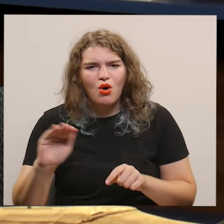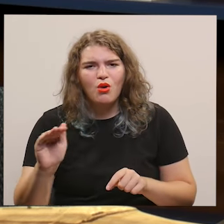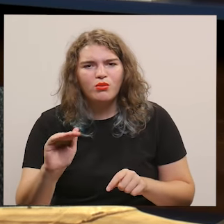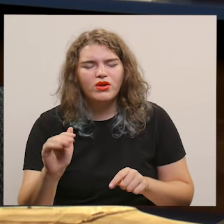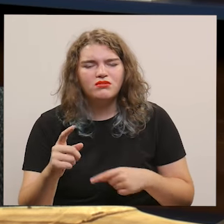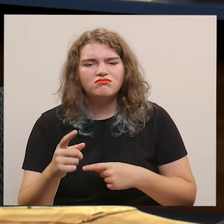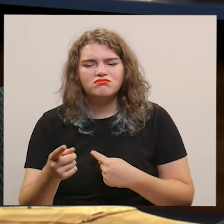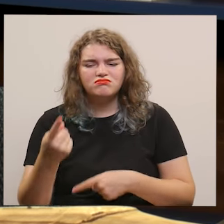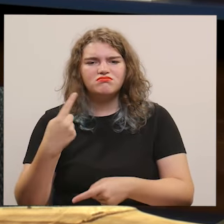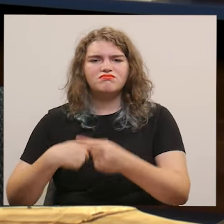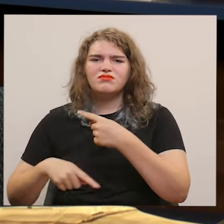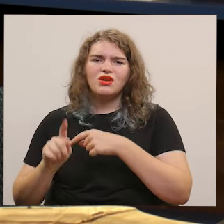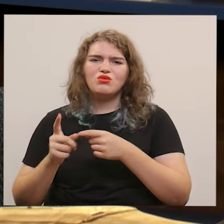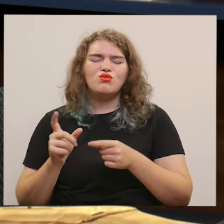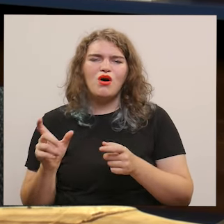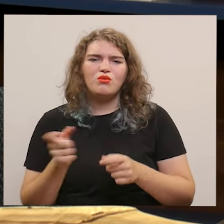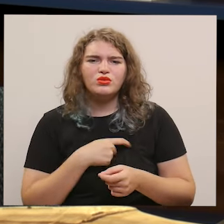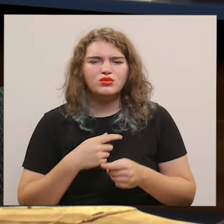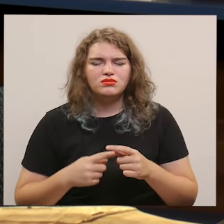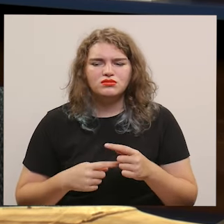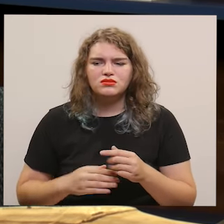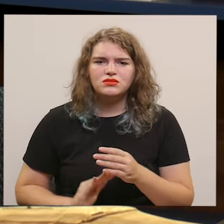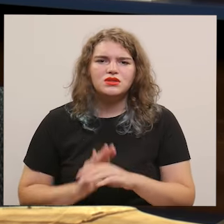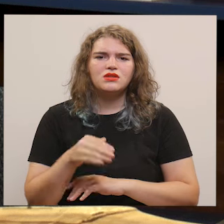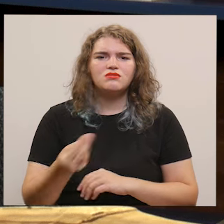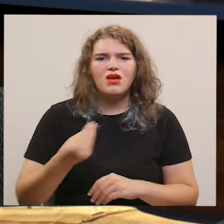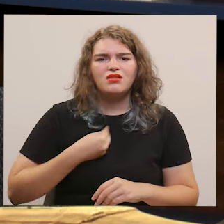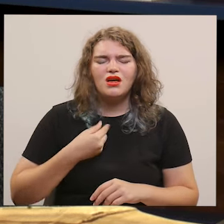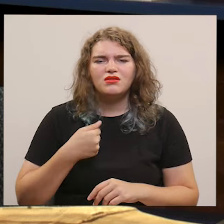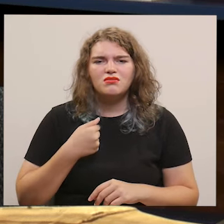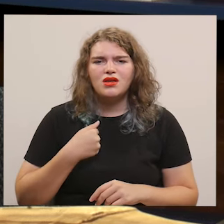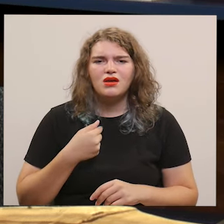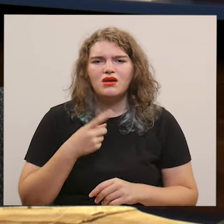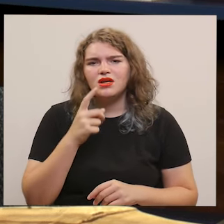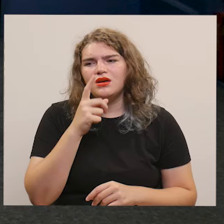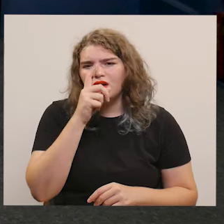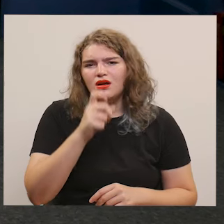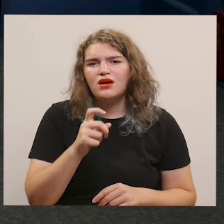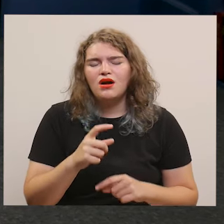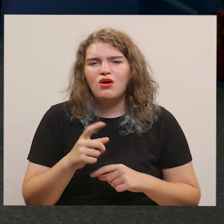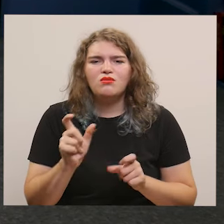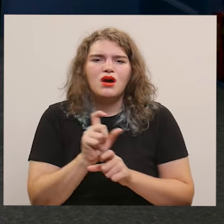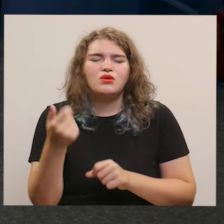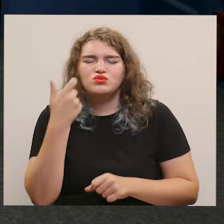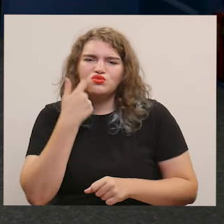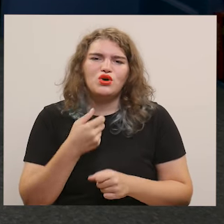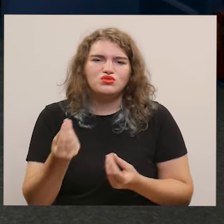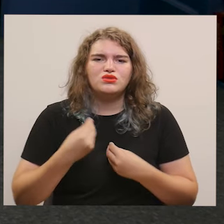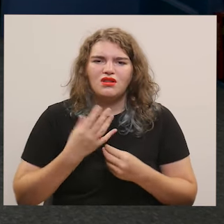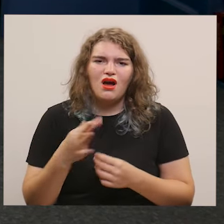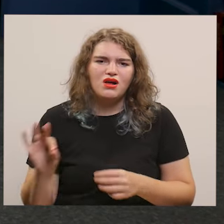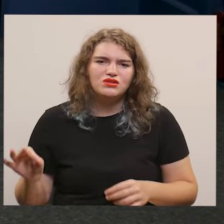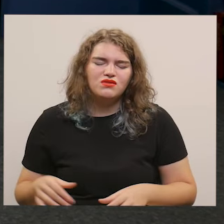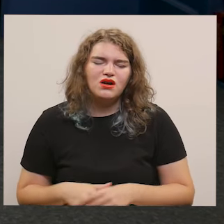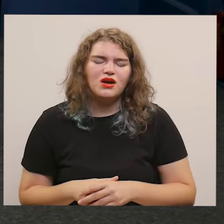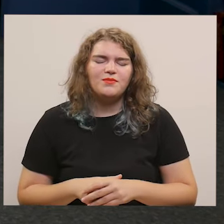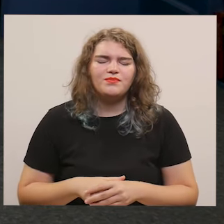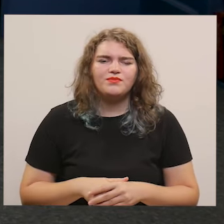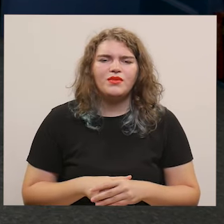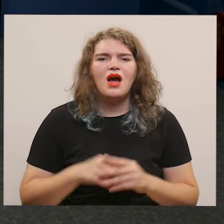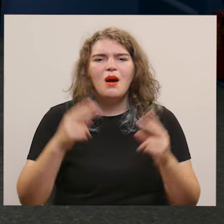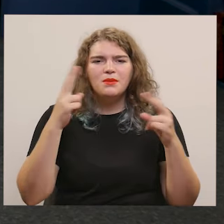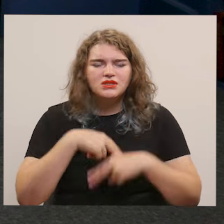putut să treacă peste toate lucrurile acelea și mi-a făcut mie ce mi-a făcut. Și mi-am dat seama